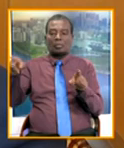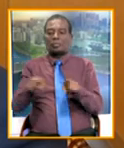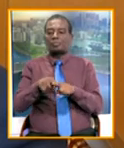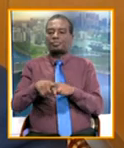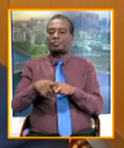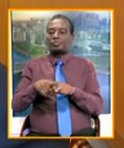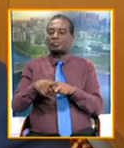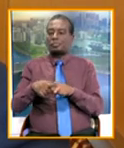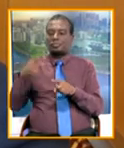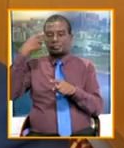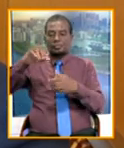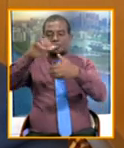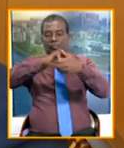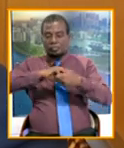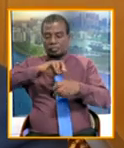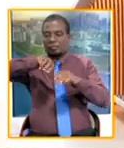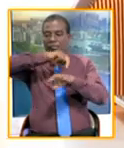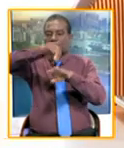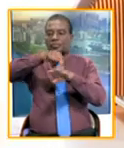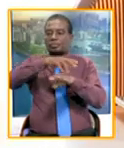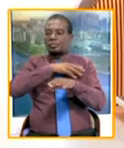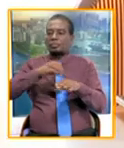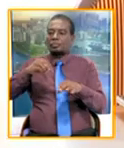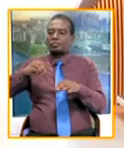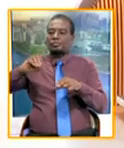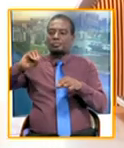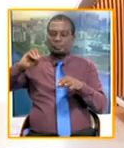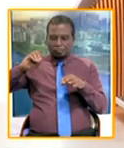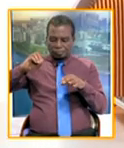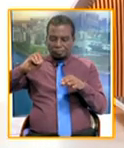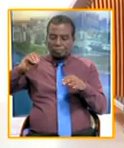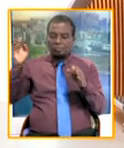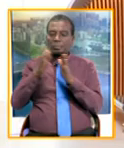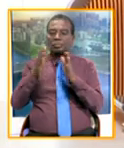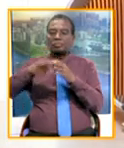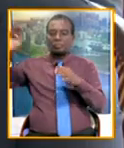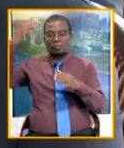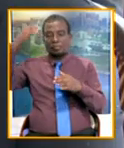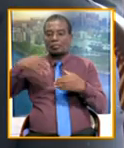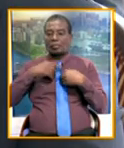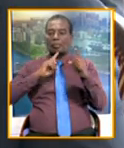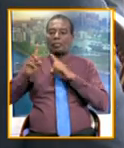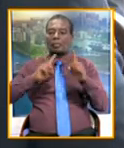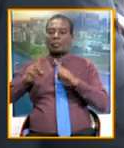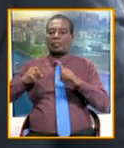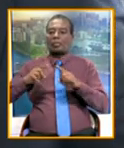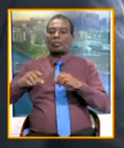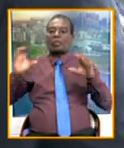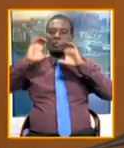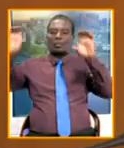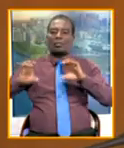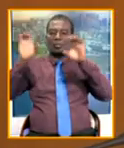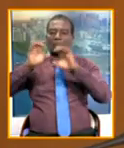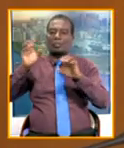au titre de la réconciliation nationale, le Conseil des ministres a parlé de la célébration de la 25e édition